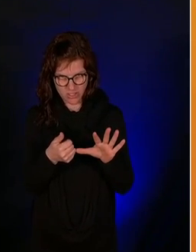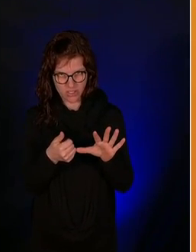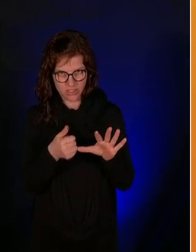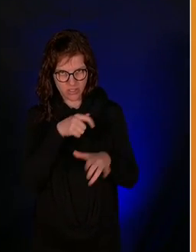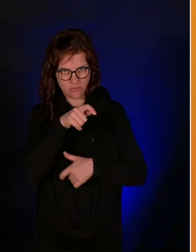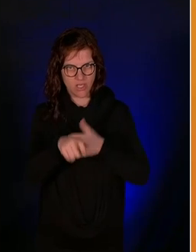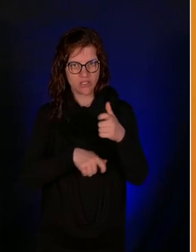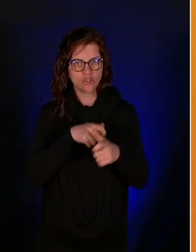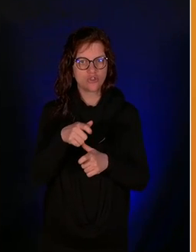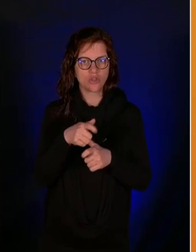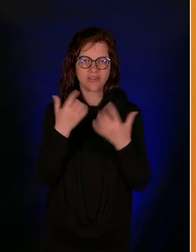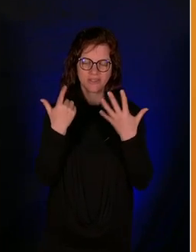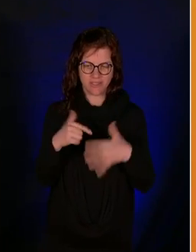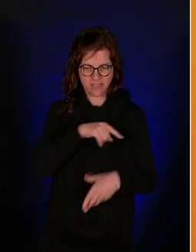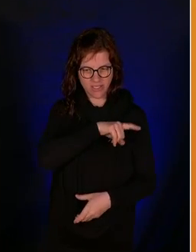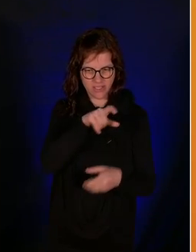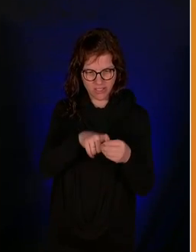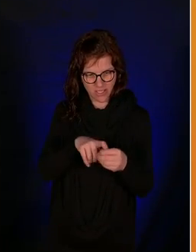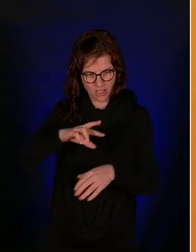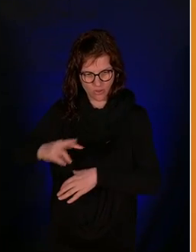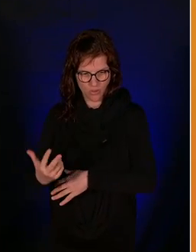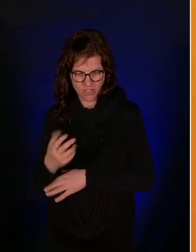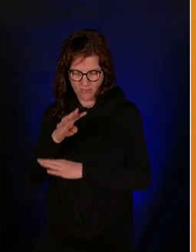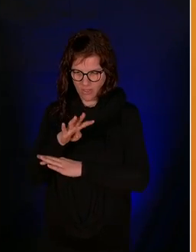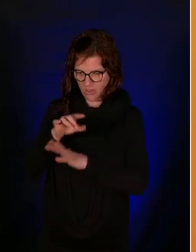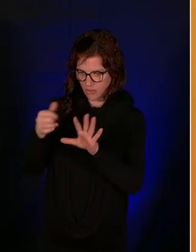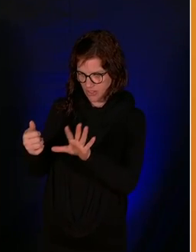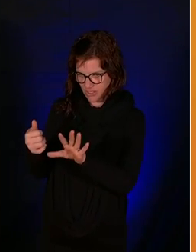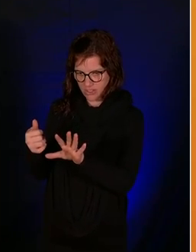26 personnes, 17 syndiqués. Troisième collège, 46